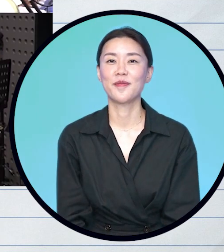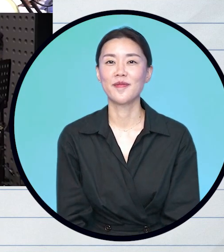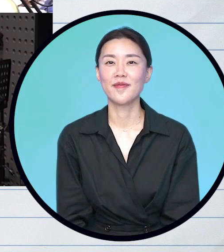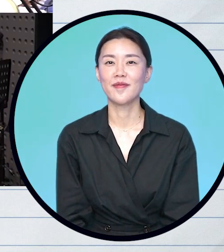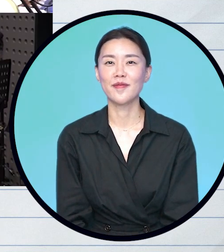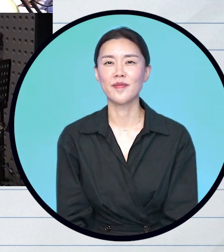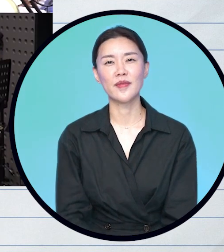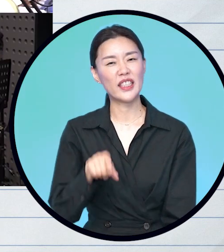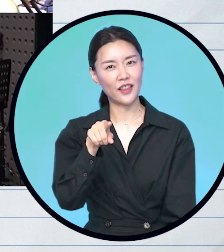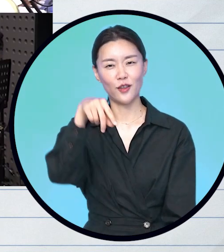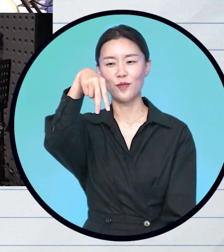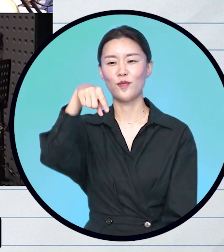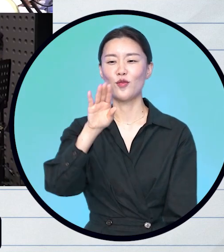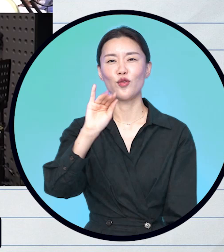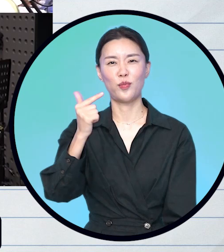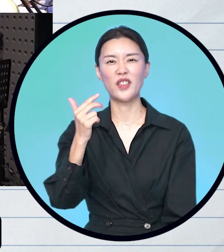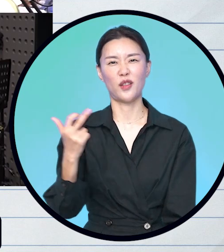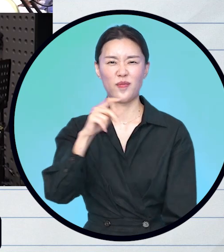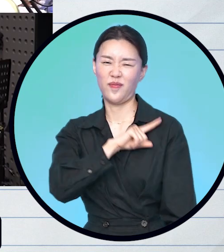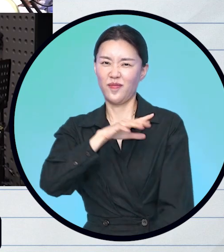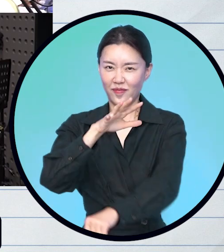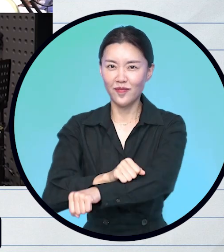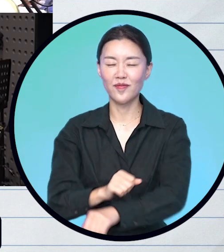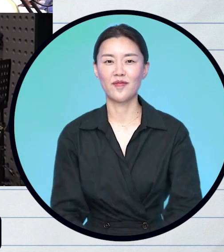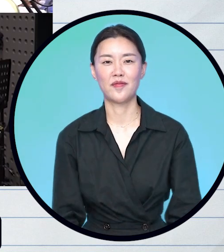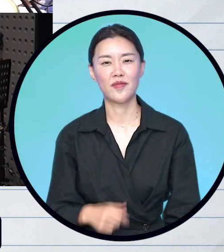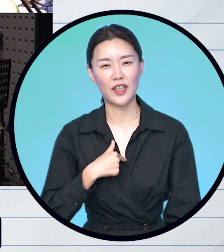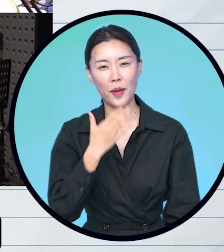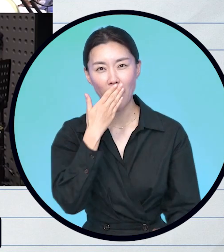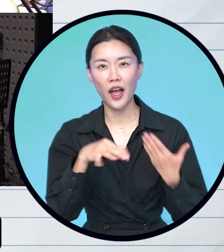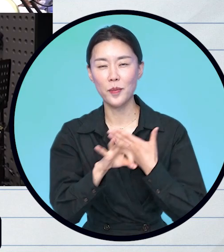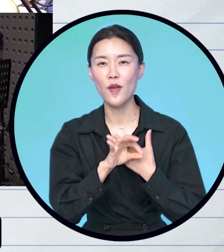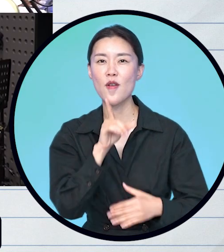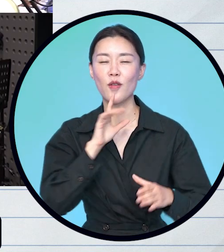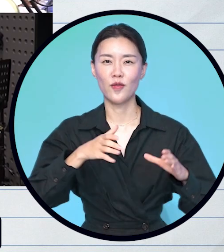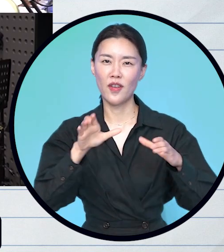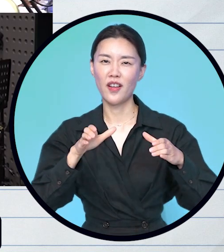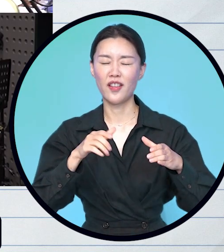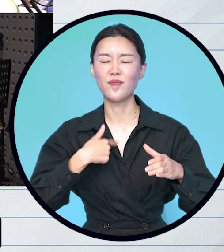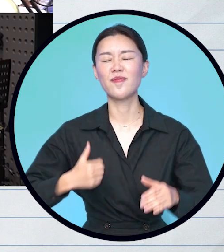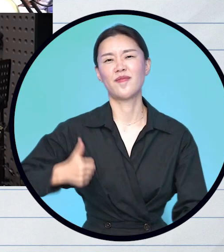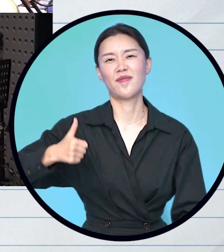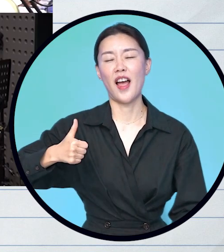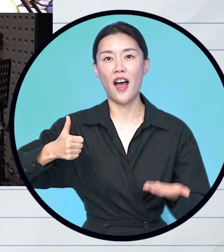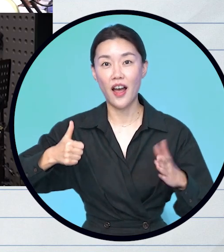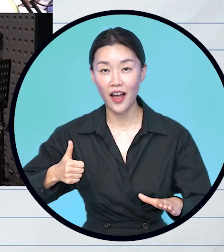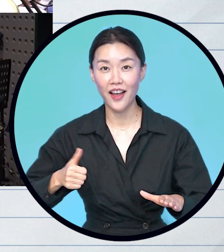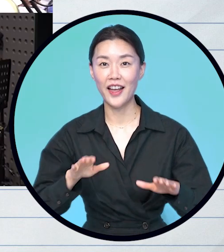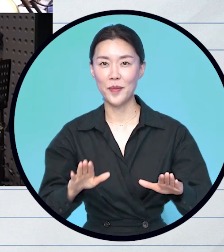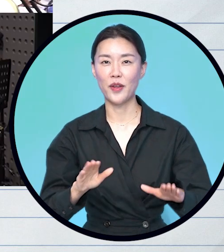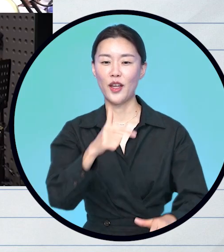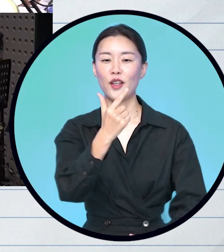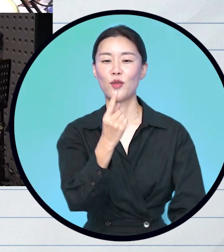전 이건 수빈이 형인 것 같아요. 제가 네, 연준 씨 웬만하면 골반에서 꿀리지 않거든요. 근데 이번에 근데?